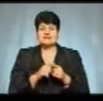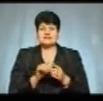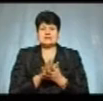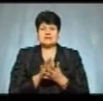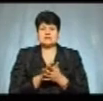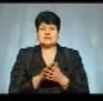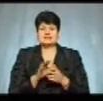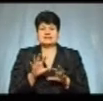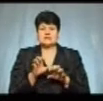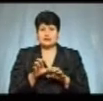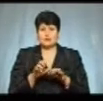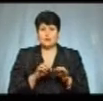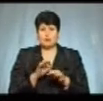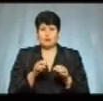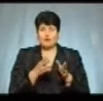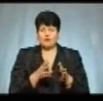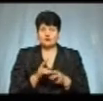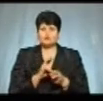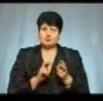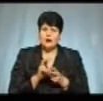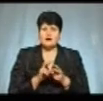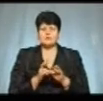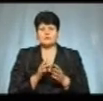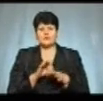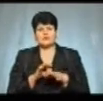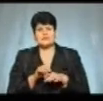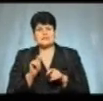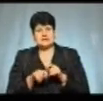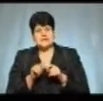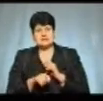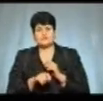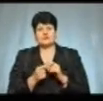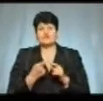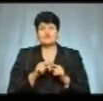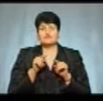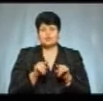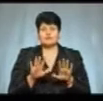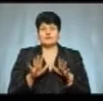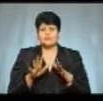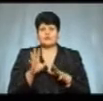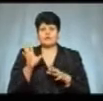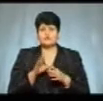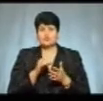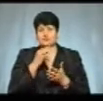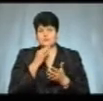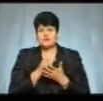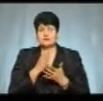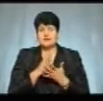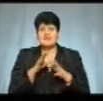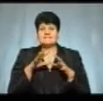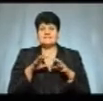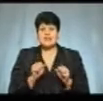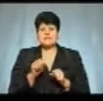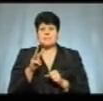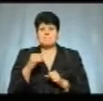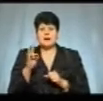тваринного походження. Чи ведеться слідство, шукають? Вони також будуть в даному випадку всю відповідальність несе власник майна,